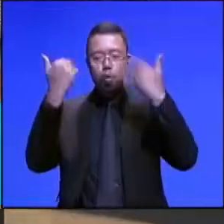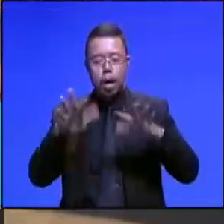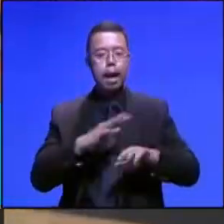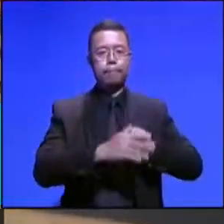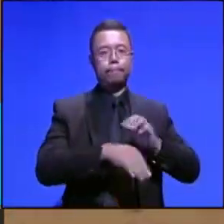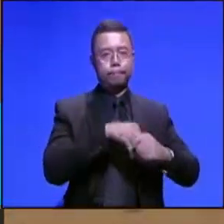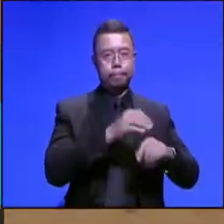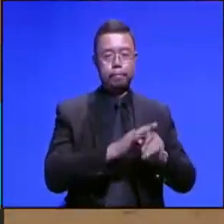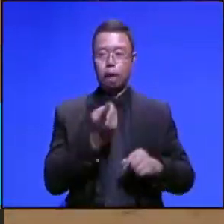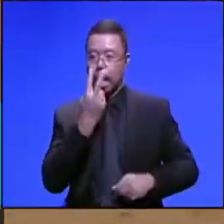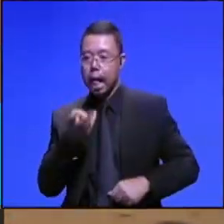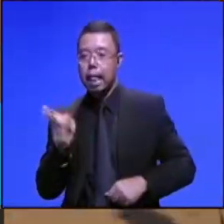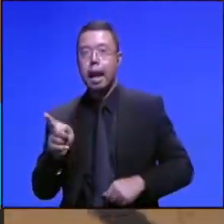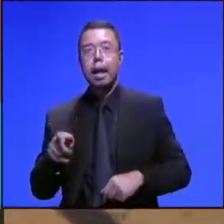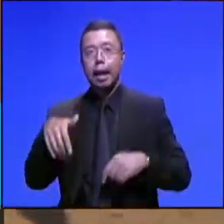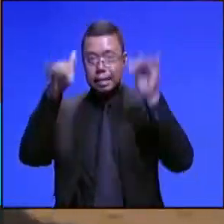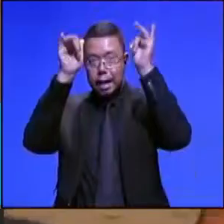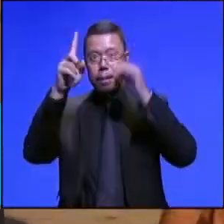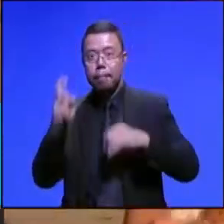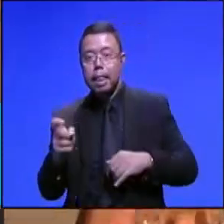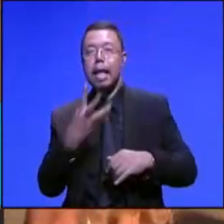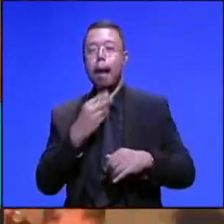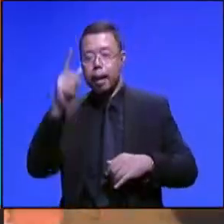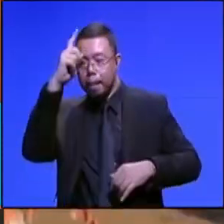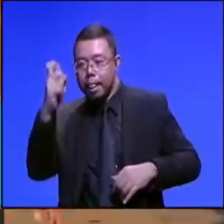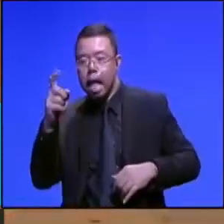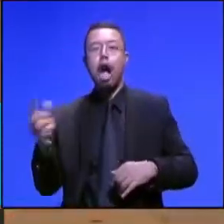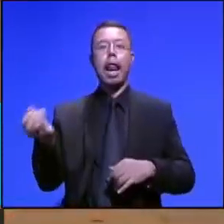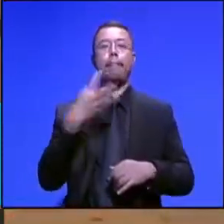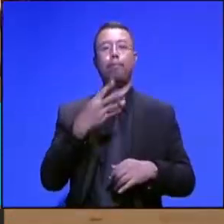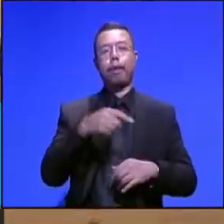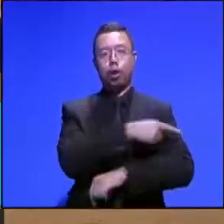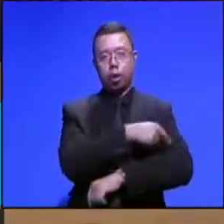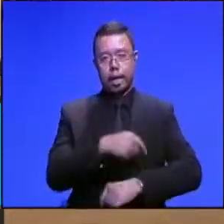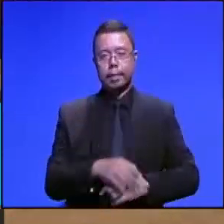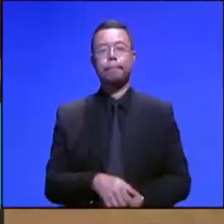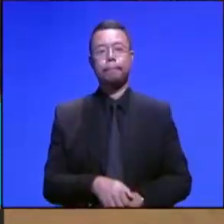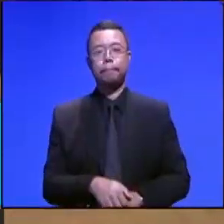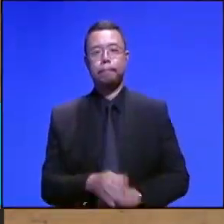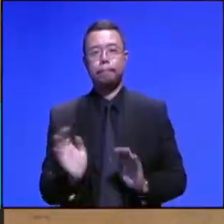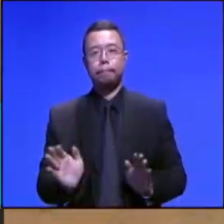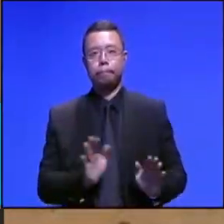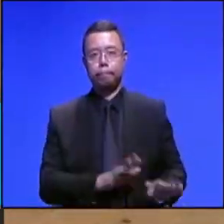menemukan hewan ternak mati, diharapkan segera melapor kepada petugas. Edo Nurgantara, Gunung Kidul, Yogyakarta.